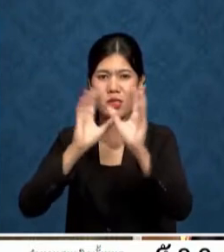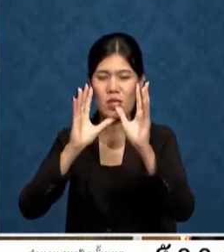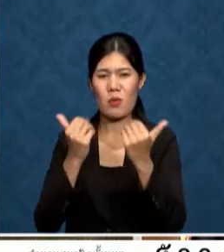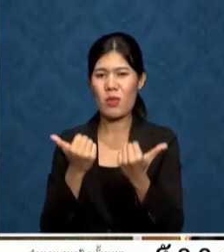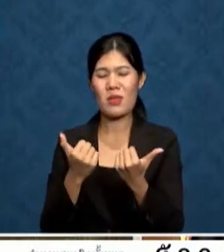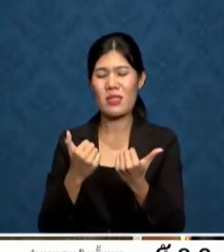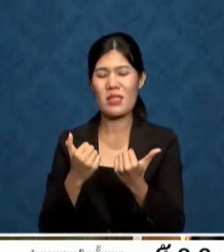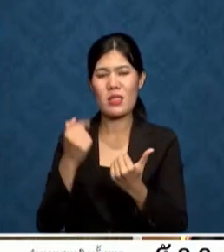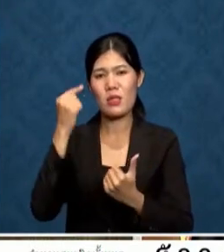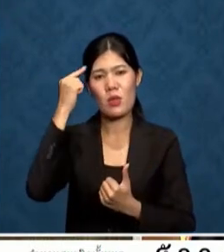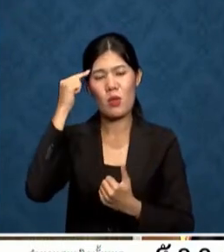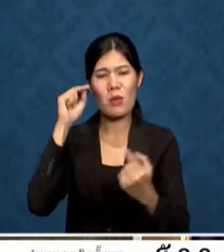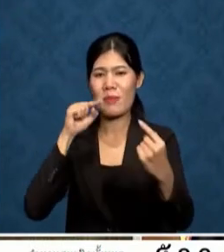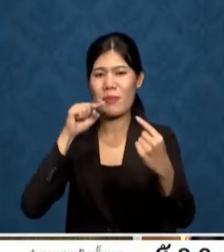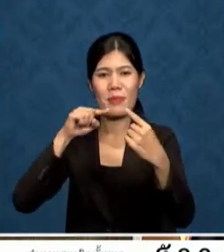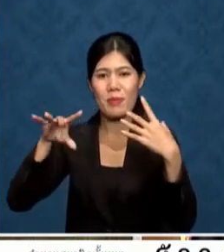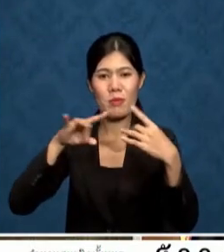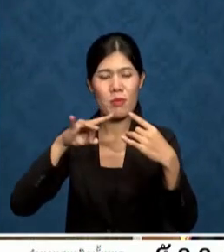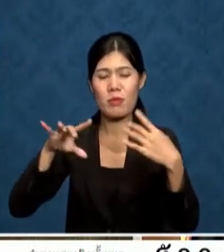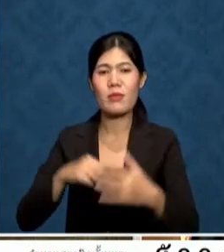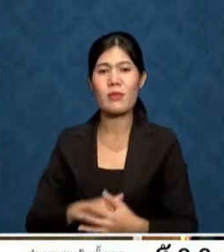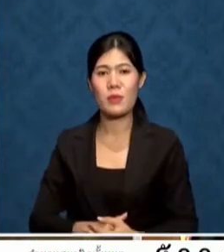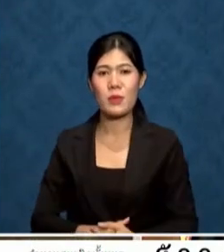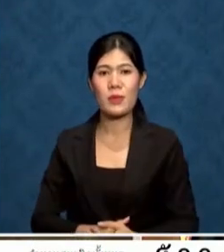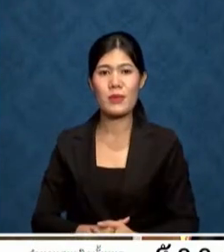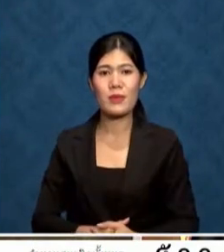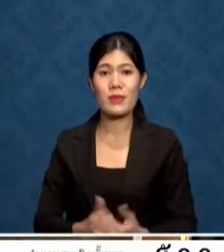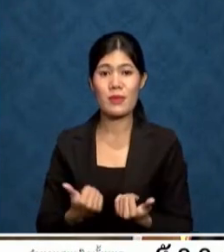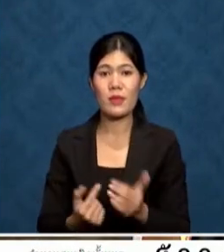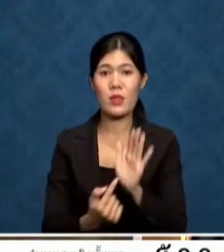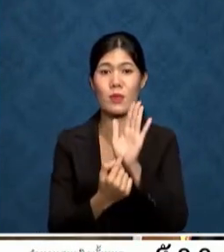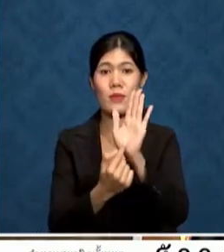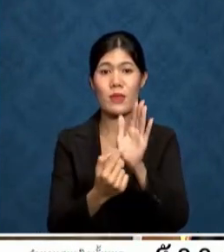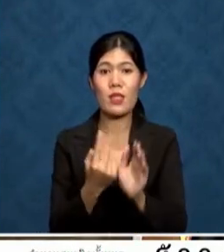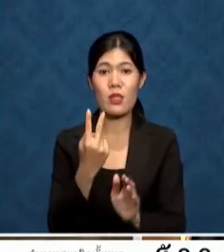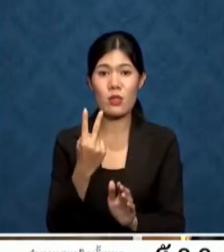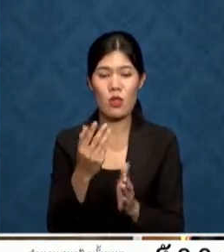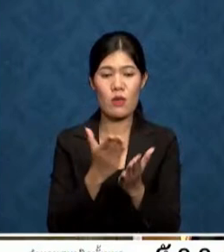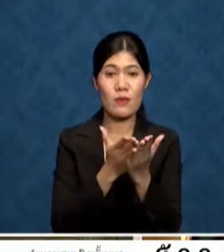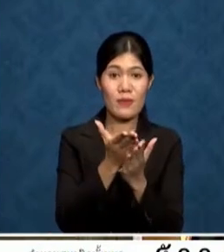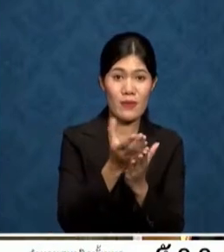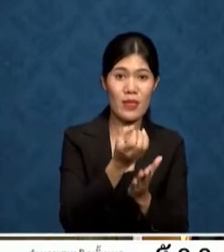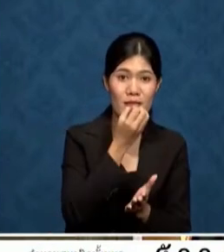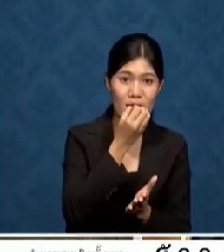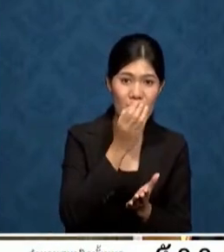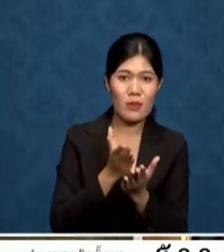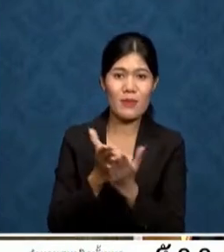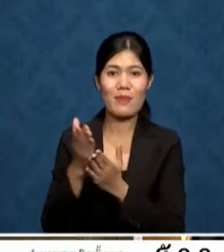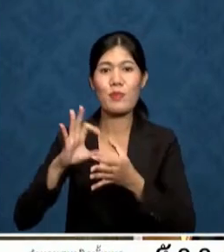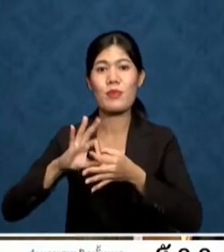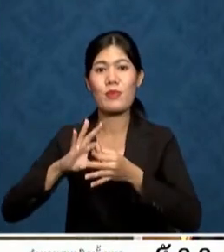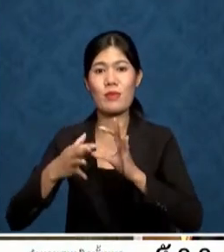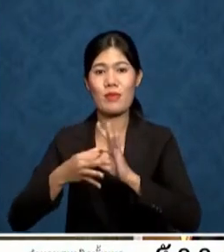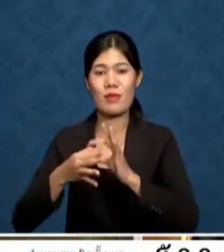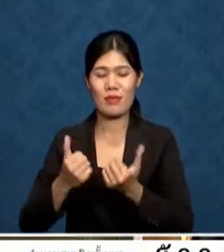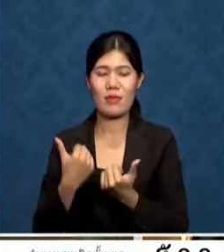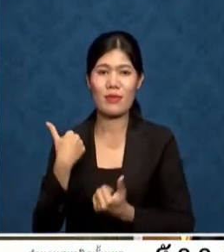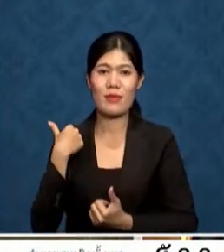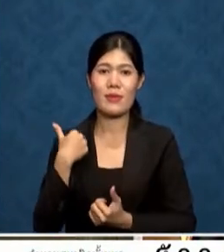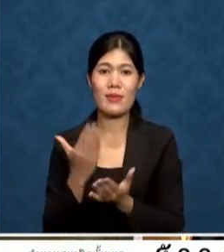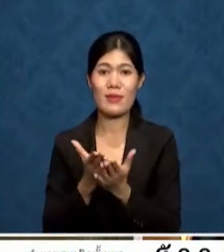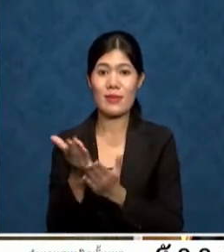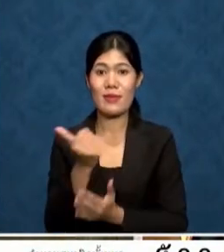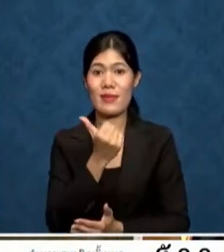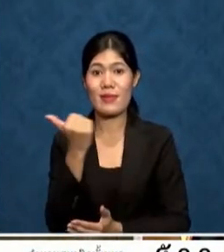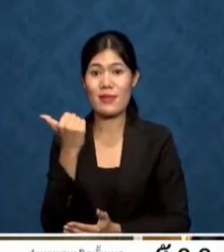ทางนะครับอันนี้มันเป็น 2ตัวอย่างนะครับด้านอาหารกับด้านกีฬาจริงๆก็อาจจะมีด้านอื่นๆด้วย